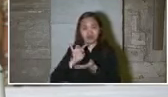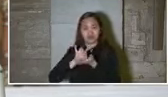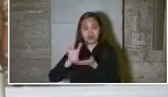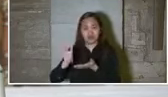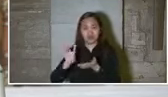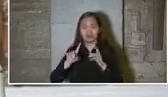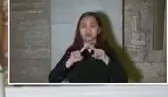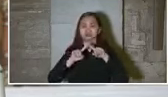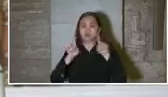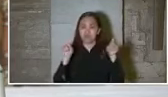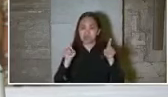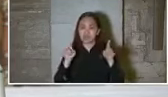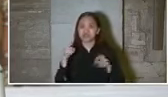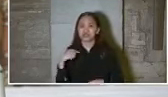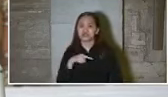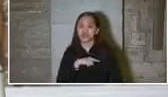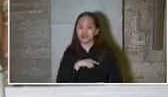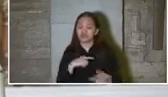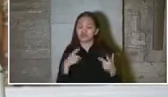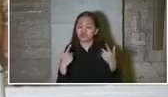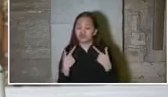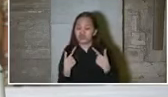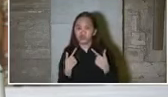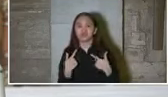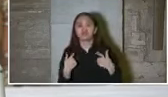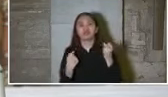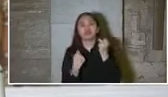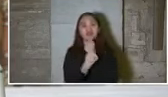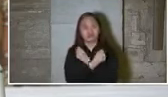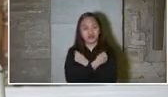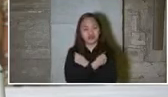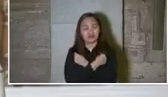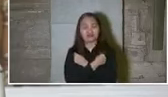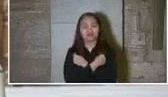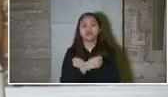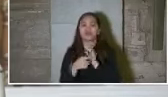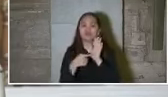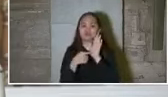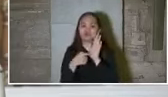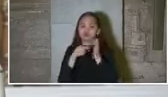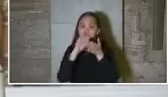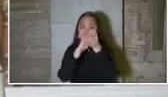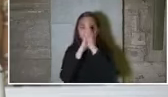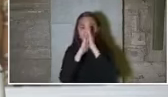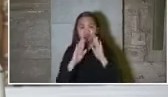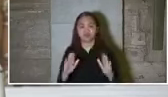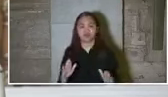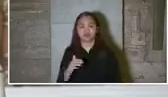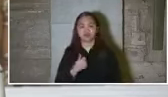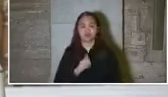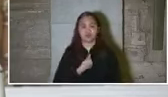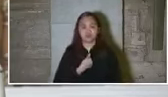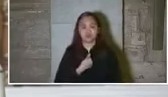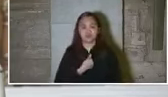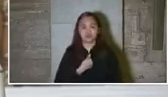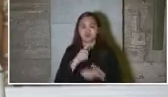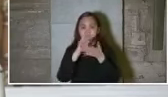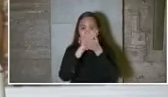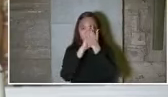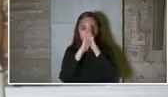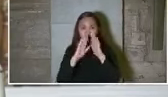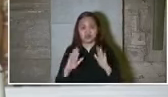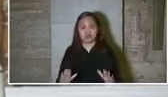instead, let us cultivate love so that we could have peace in ourselves, peace in